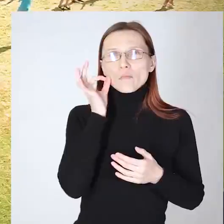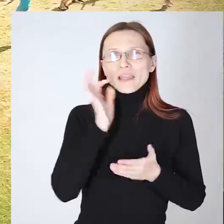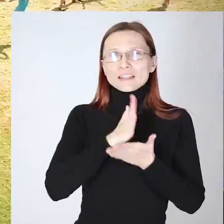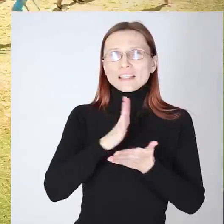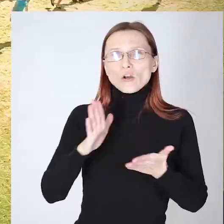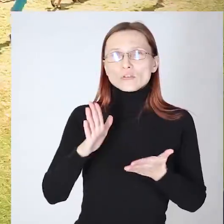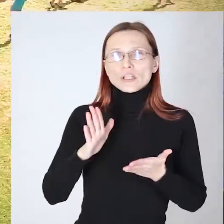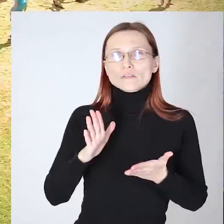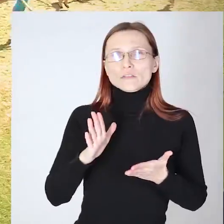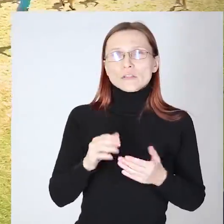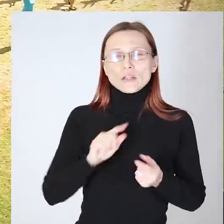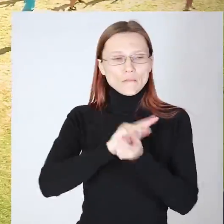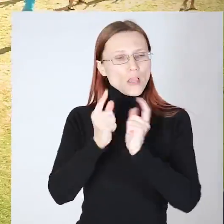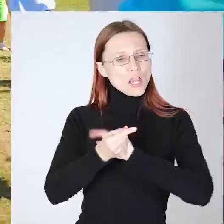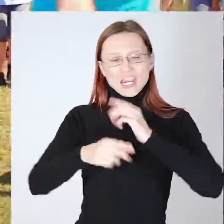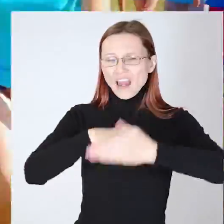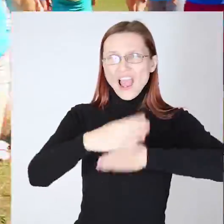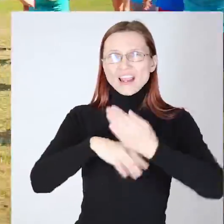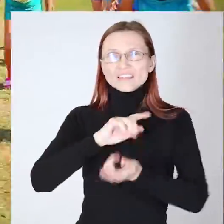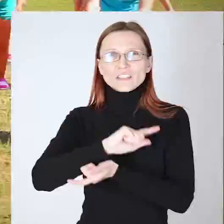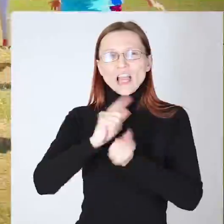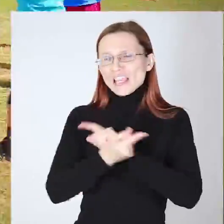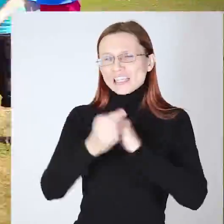Treba iná aktivitka na inom tábore